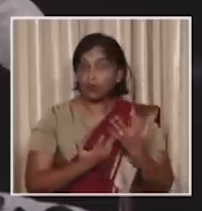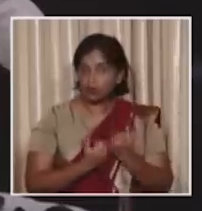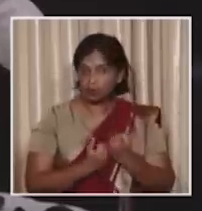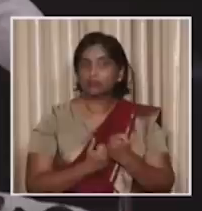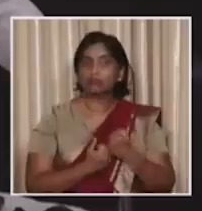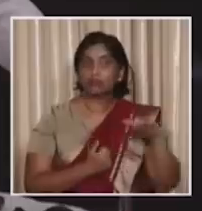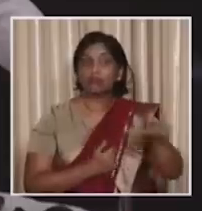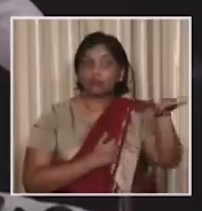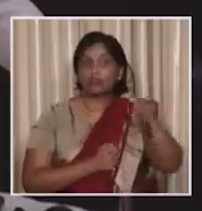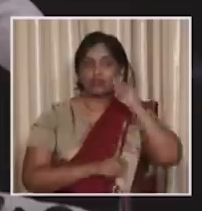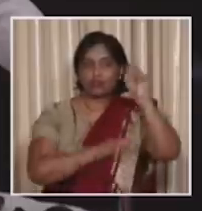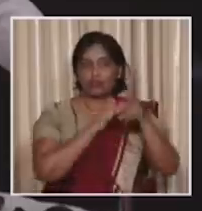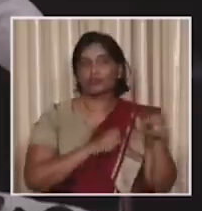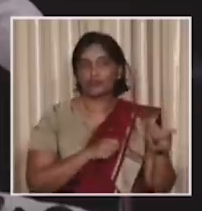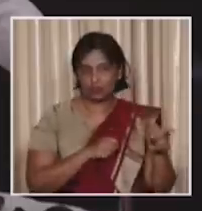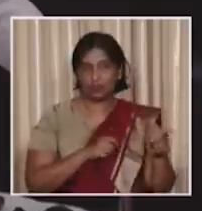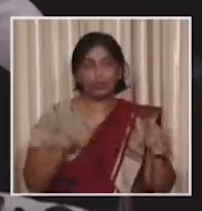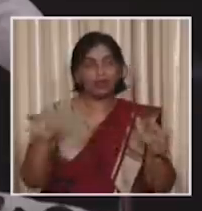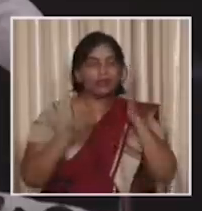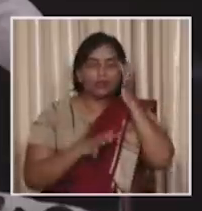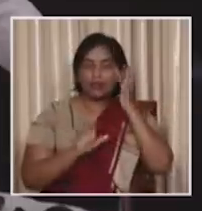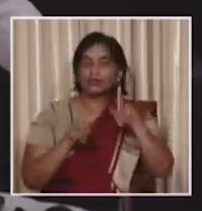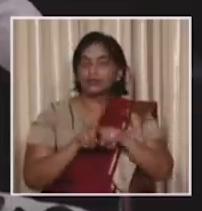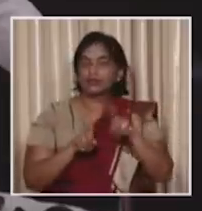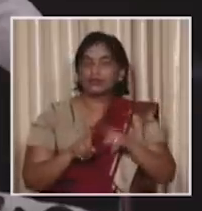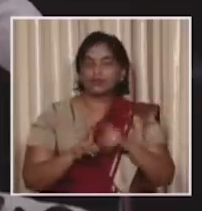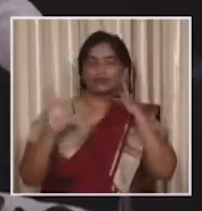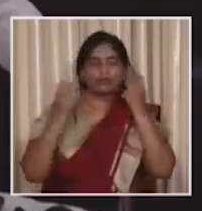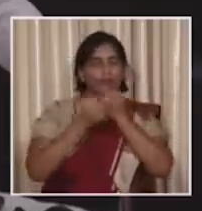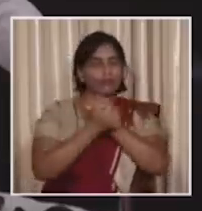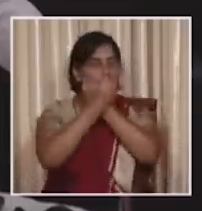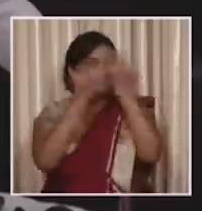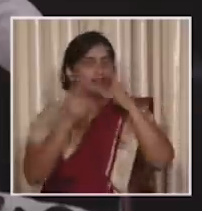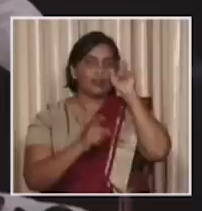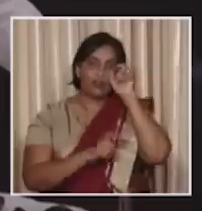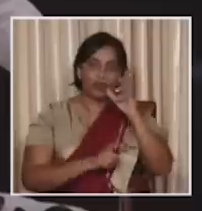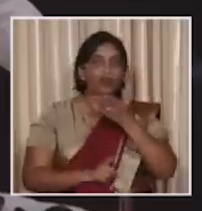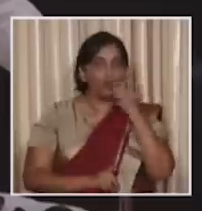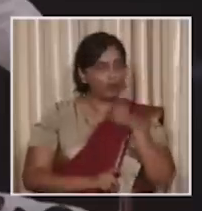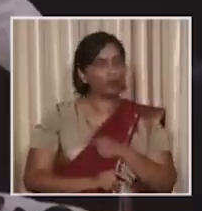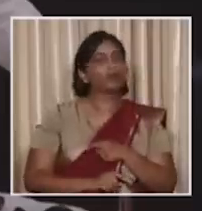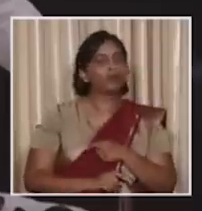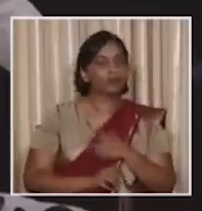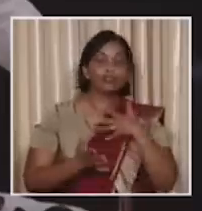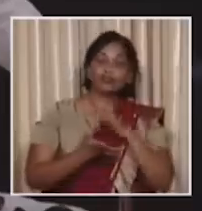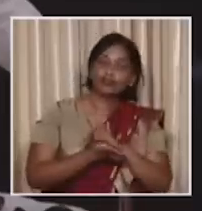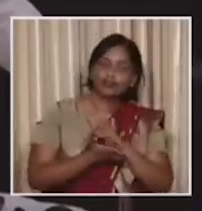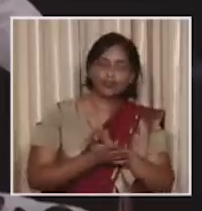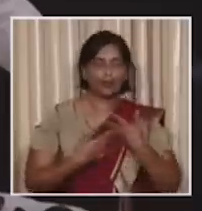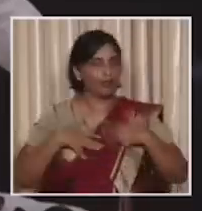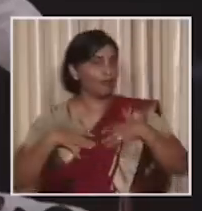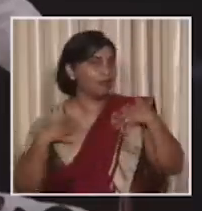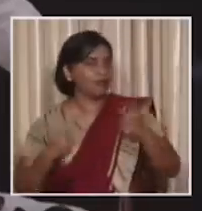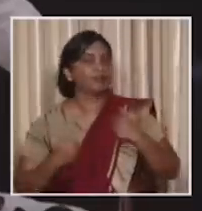කථානායකතුමනි පොළොවේ යථාර්ථය මනෝරාජික සිහිනයක් ඔබට දකින්න පුළුවන්. ඒකේ සතුටට ප්‍රමෝදයට